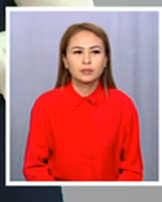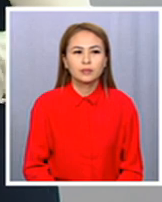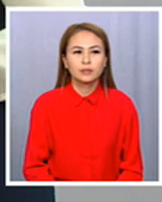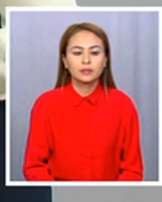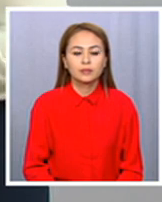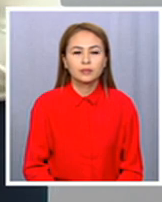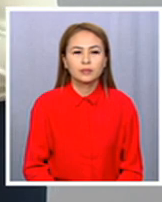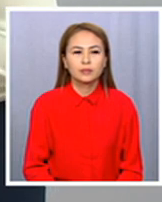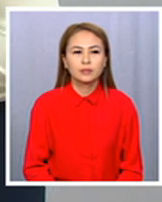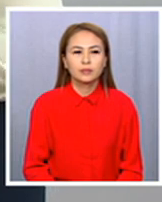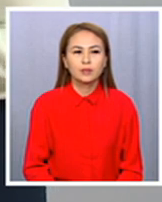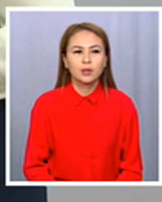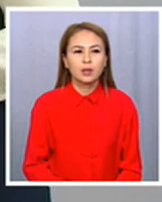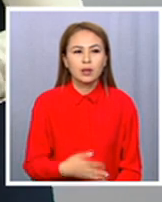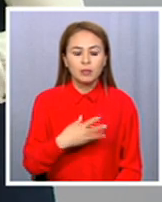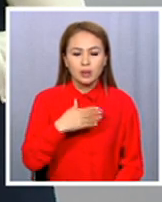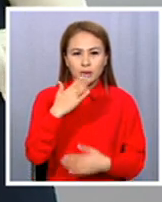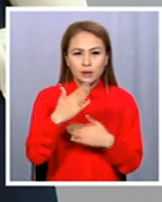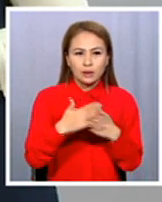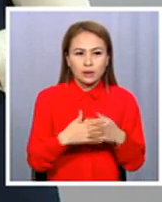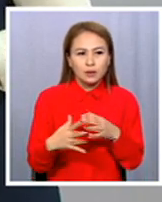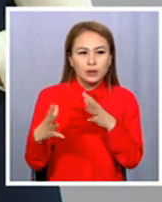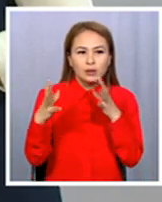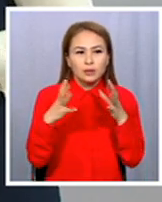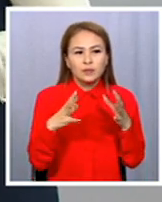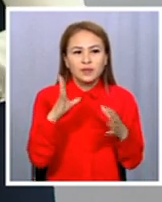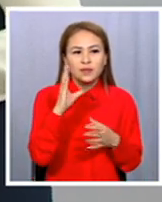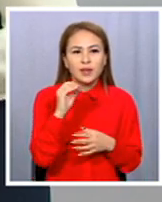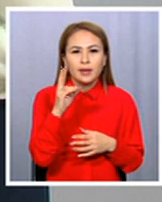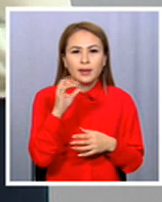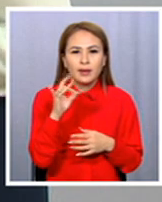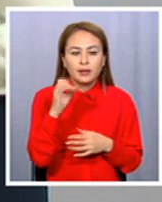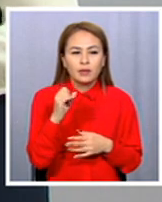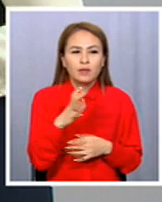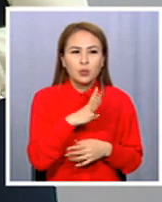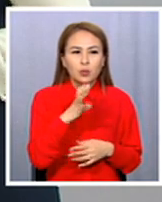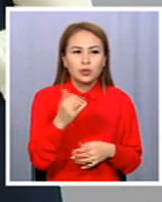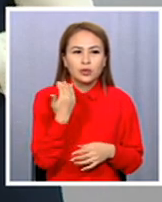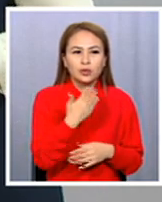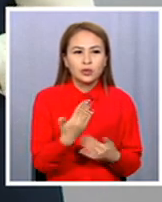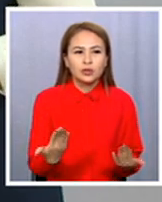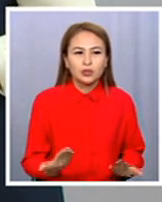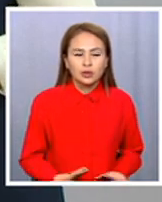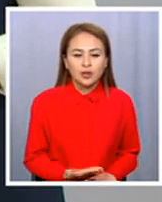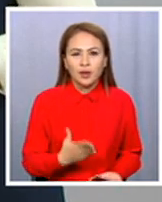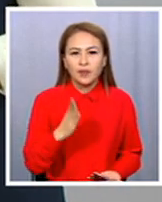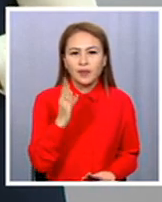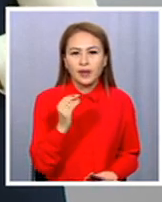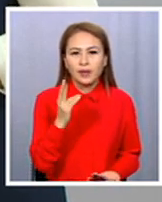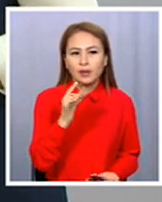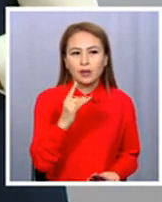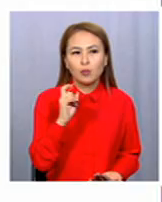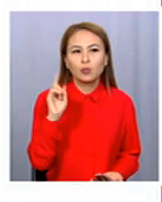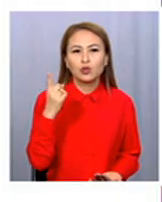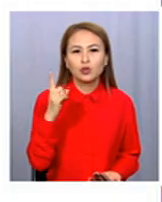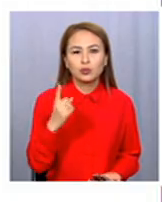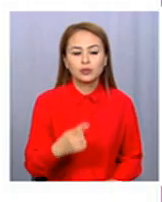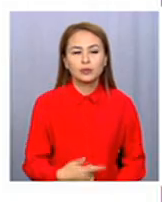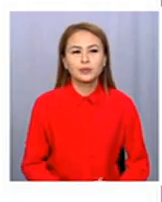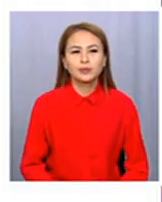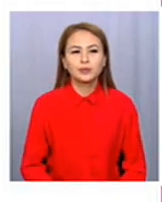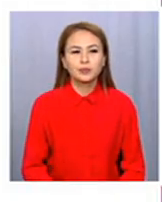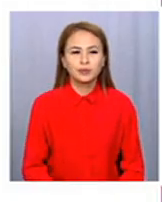Ребята, мы приближаемся к планете Венера. Возможно ли жизнь на планете Венера? Почему?